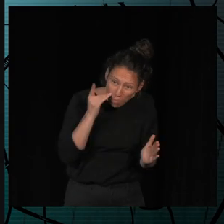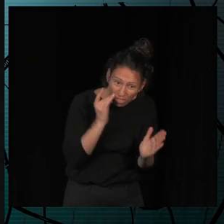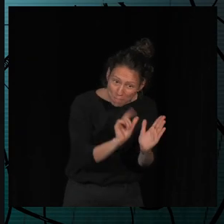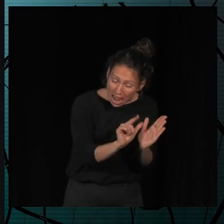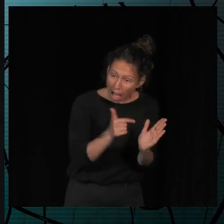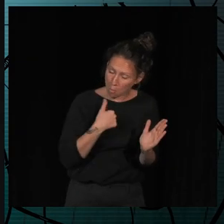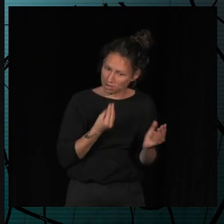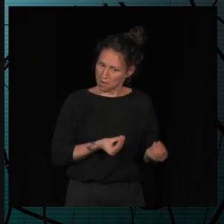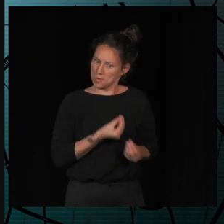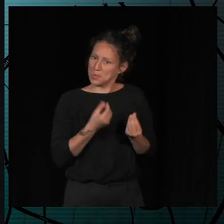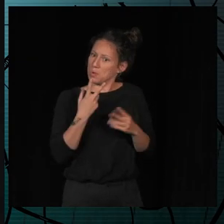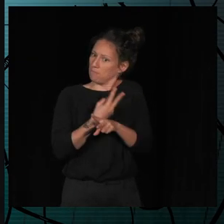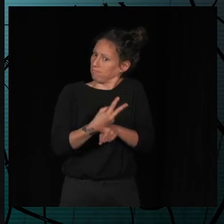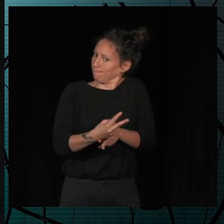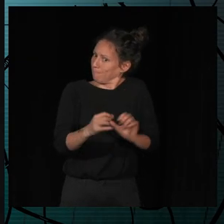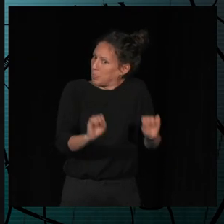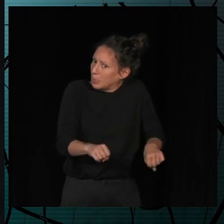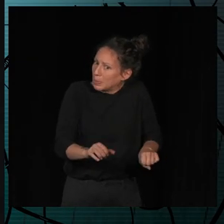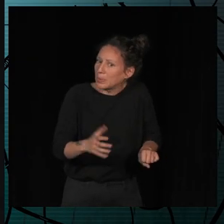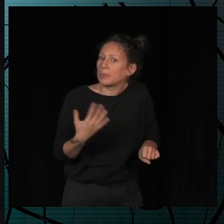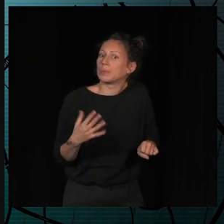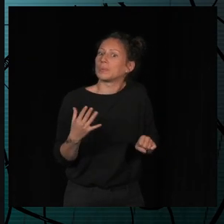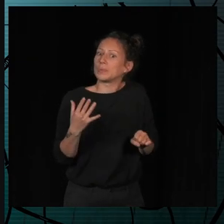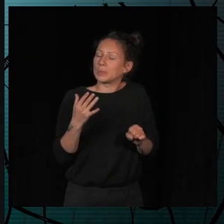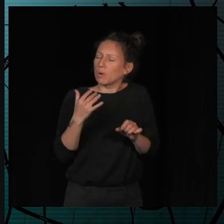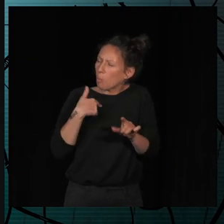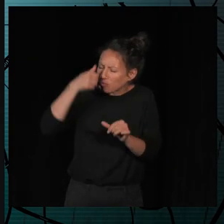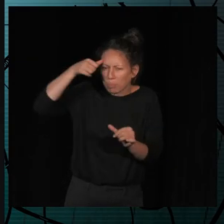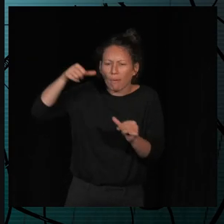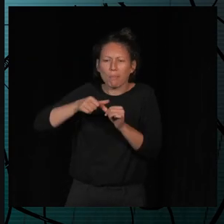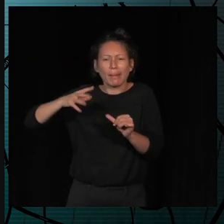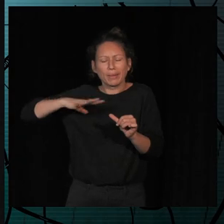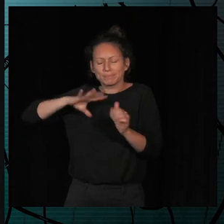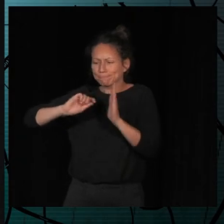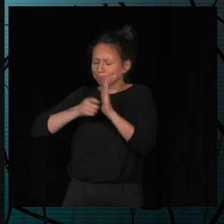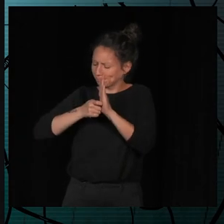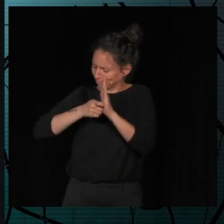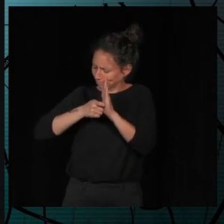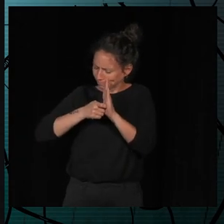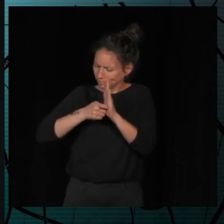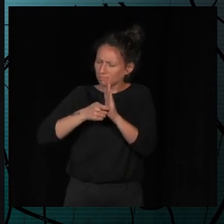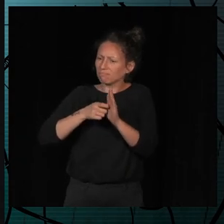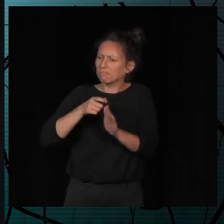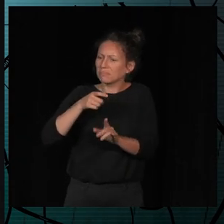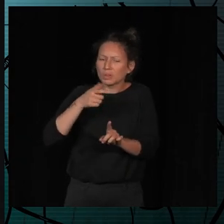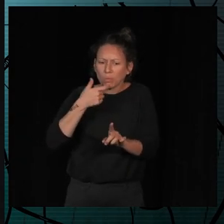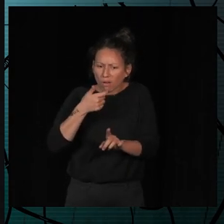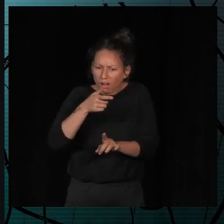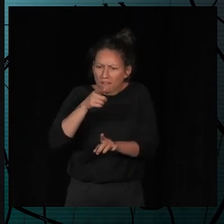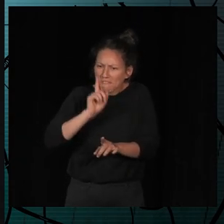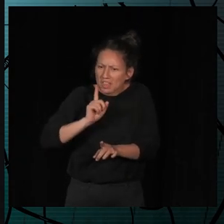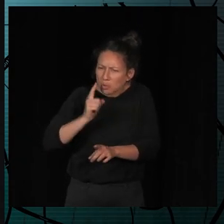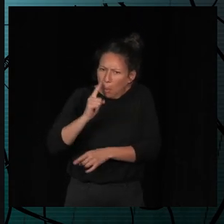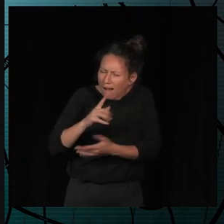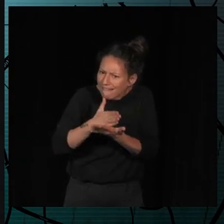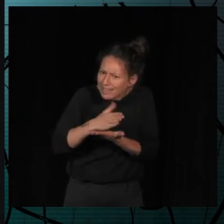qui je trouve pour le coup d'ailleurs je me souviens j'avais interrogé une une une fille de je crois qu' était en CM1